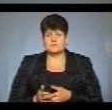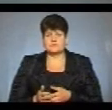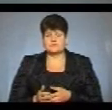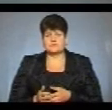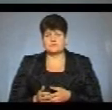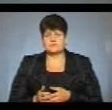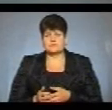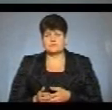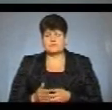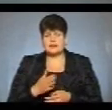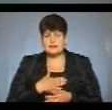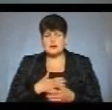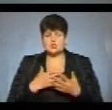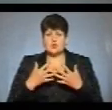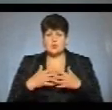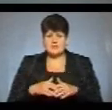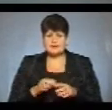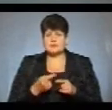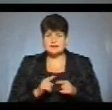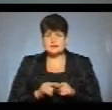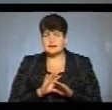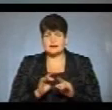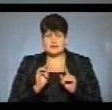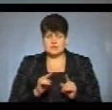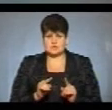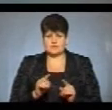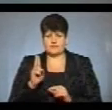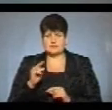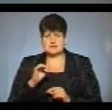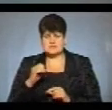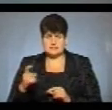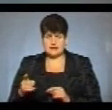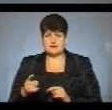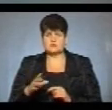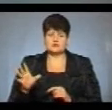розумієте, наше обладнання – це не то, що десь в цеху. Це